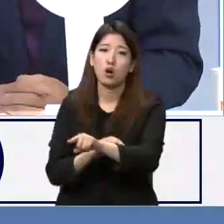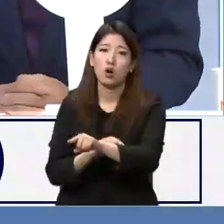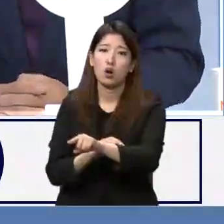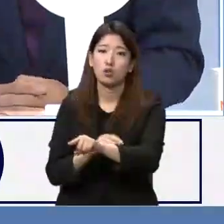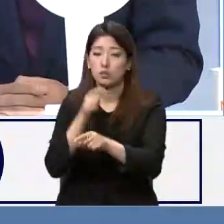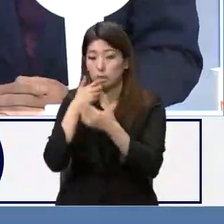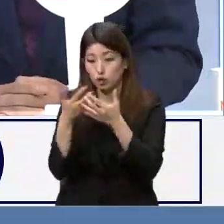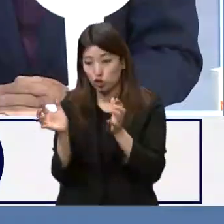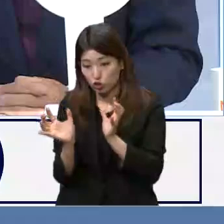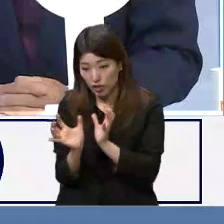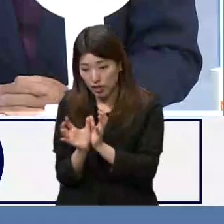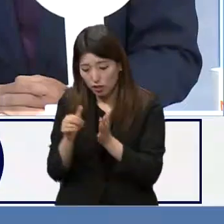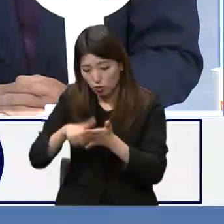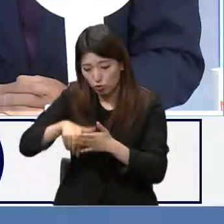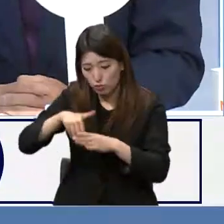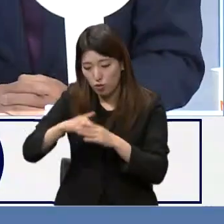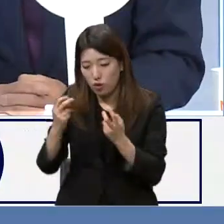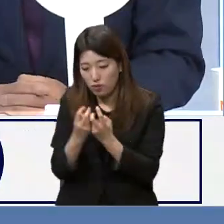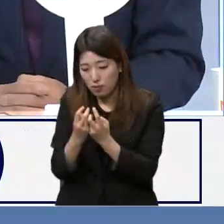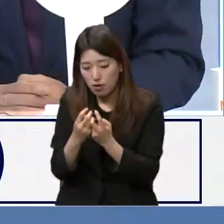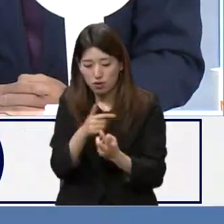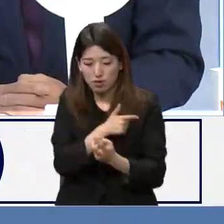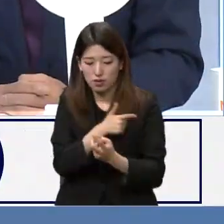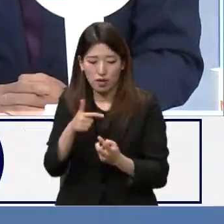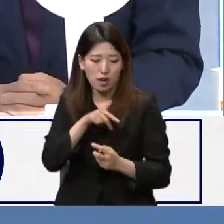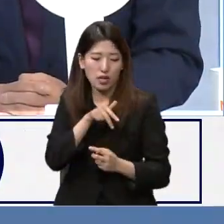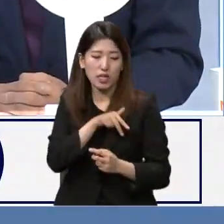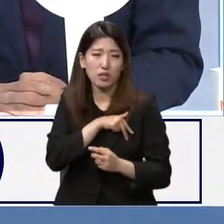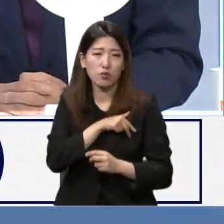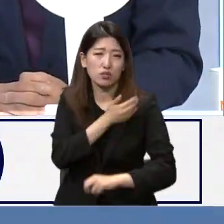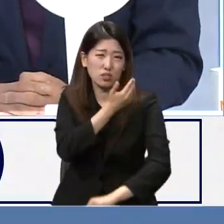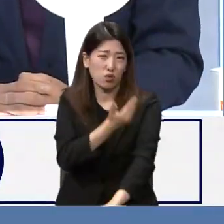비중을 좀 축소하자는 기존의 이재명